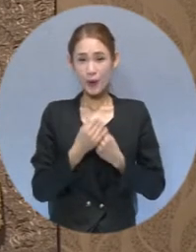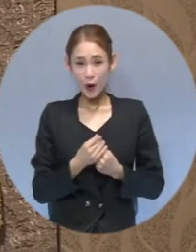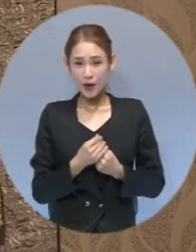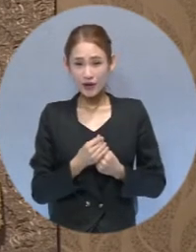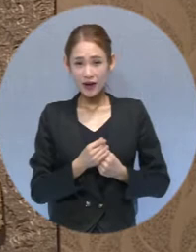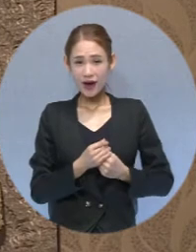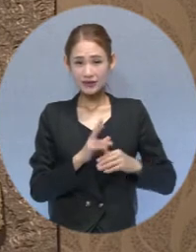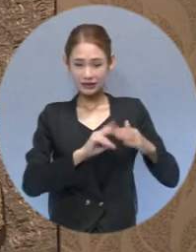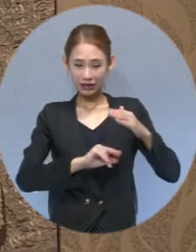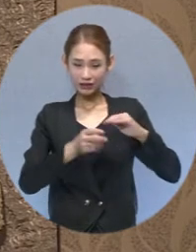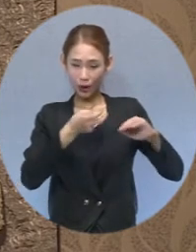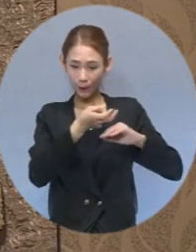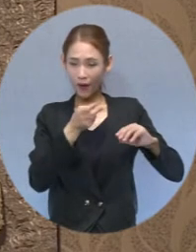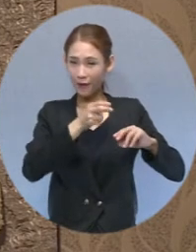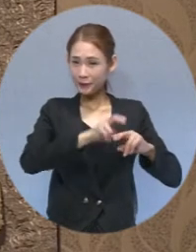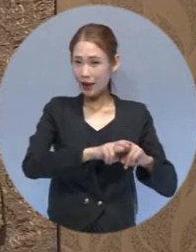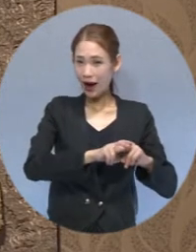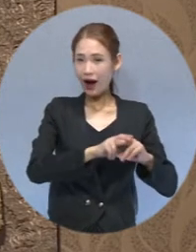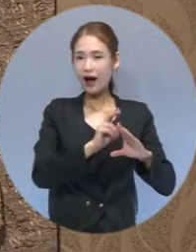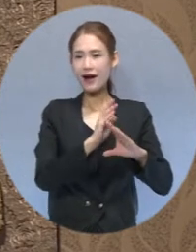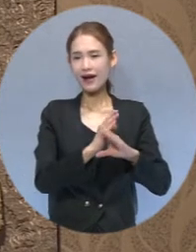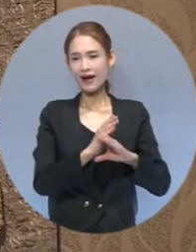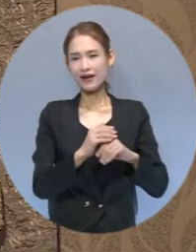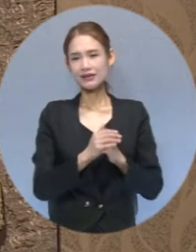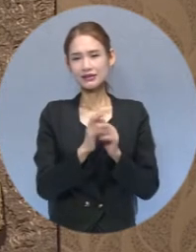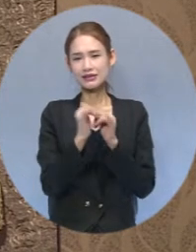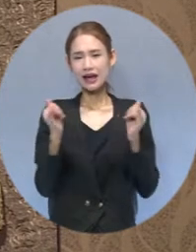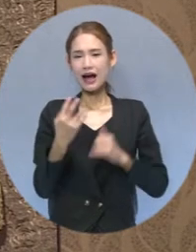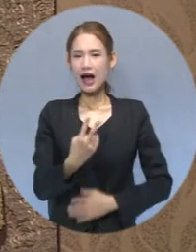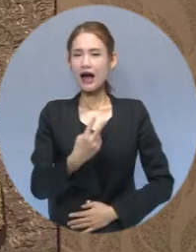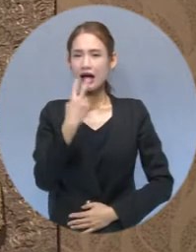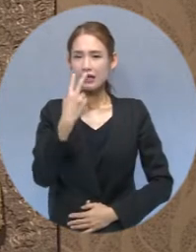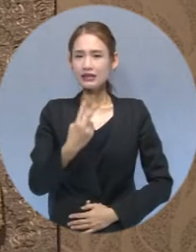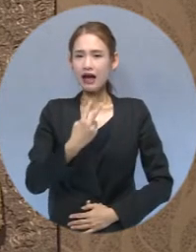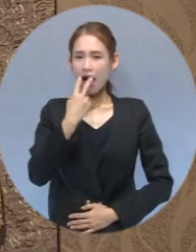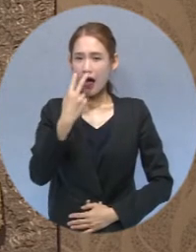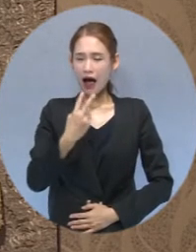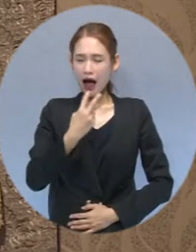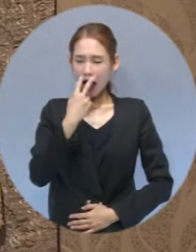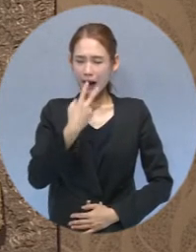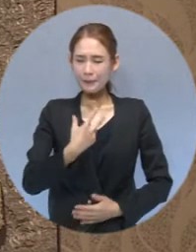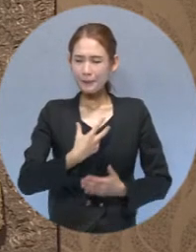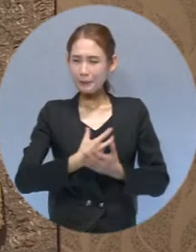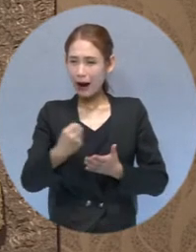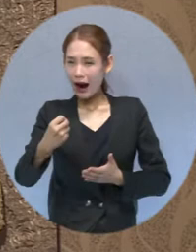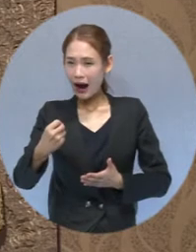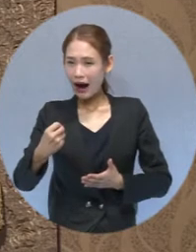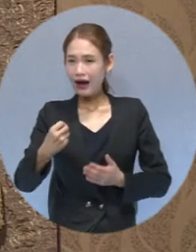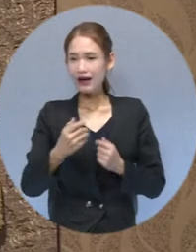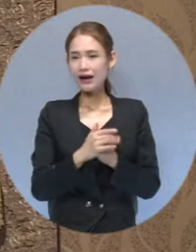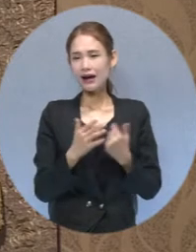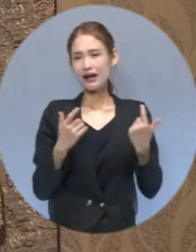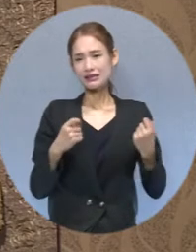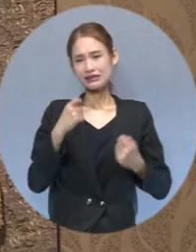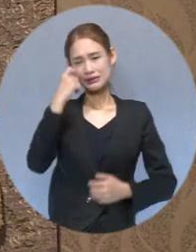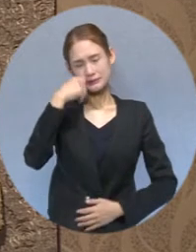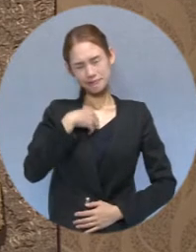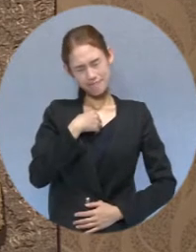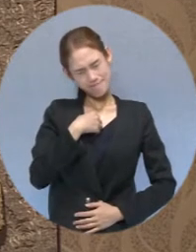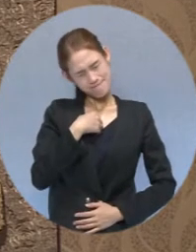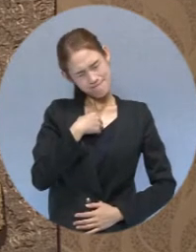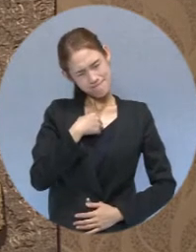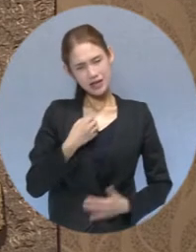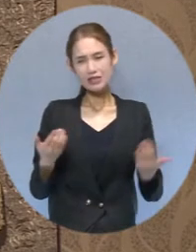대중교통을 이용하다가 교통수단을 이용하다가 사람의 생명이 아사가게 되는 그런 비참한 일은 없어야